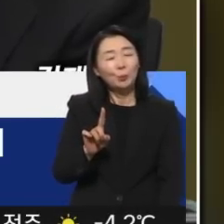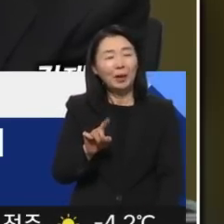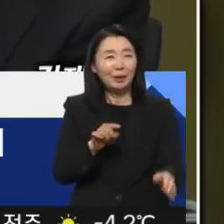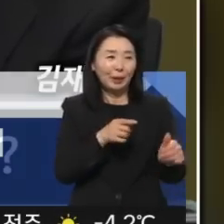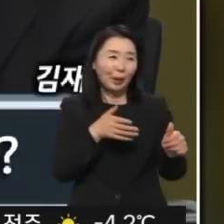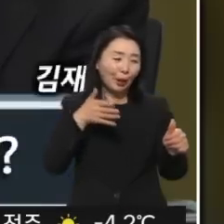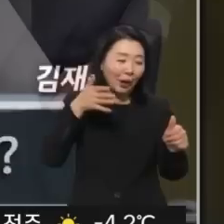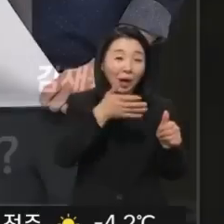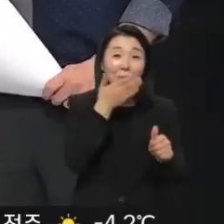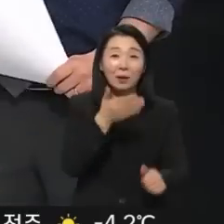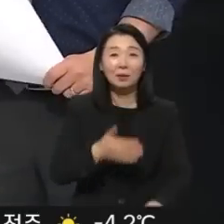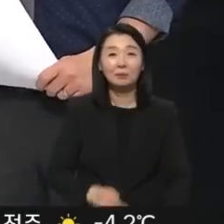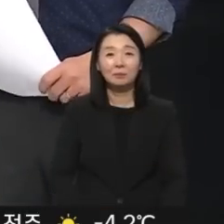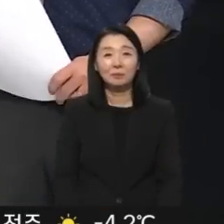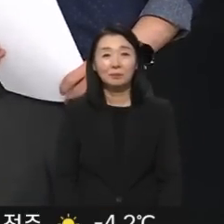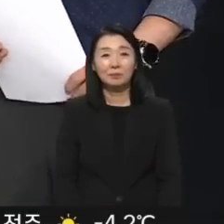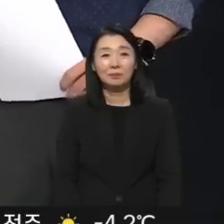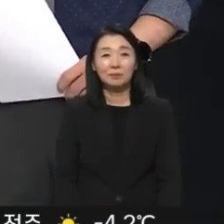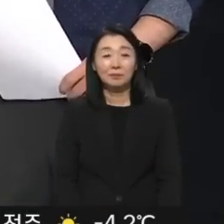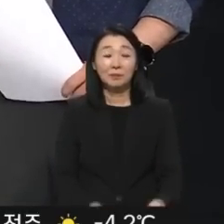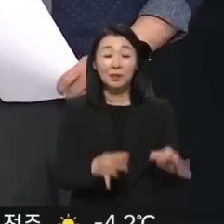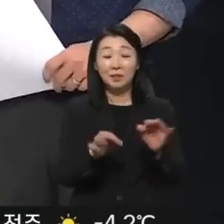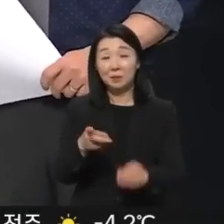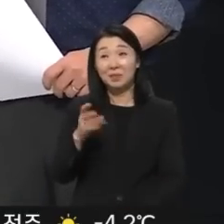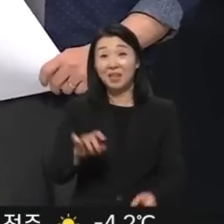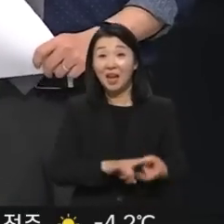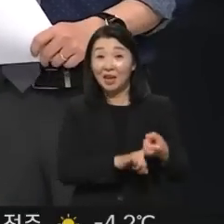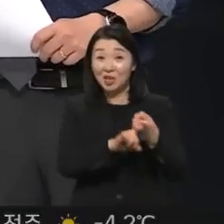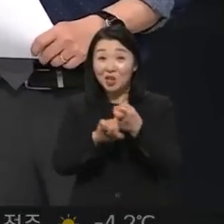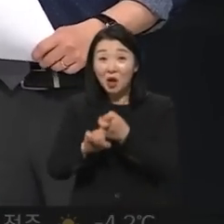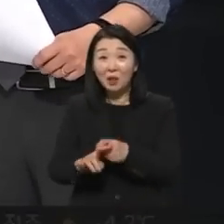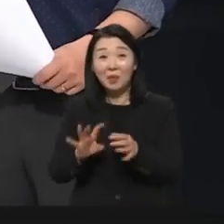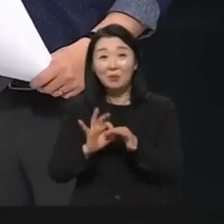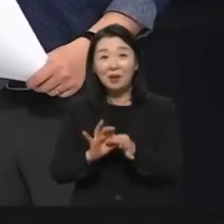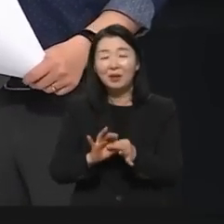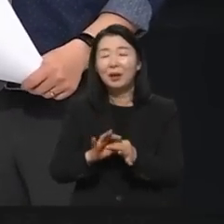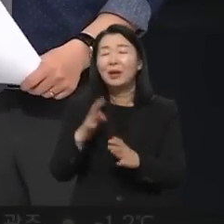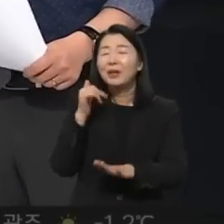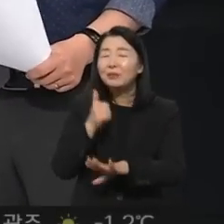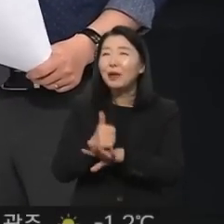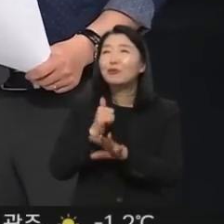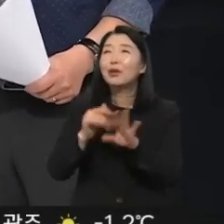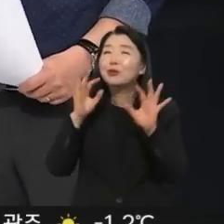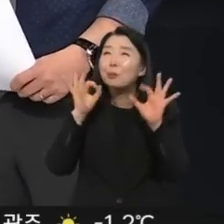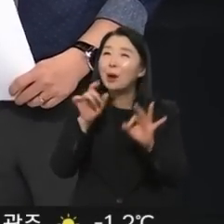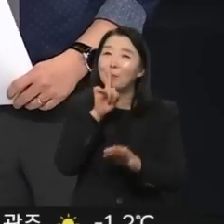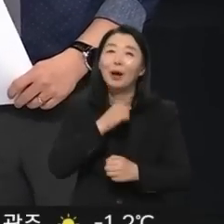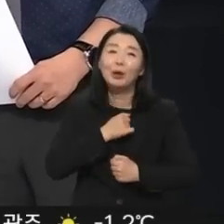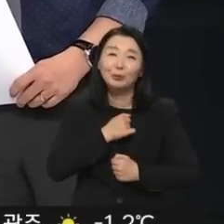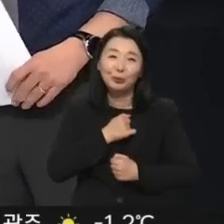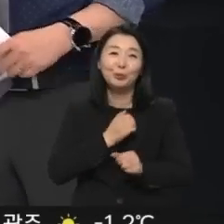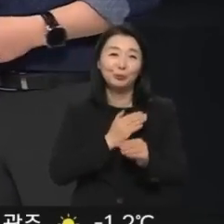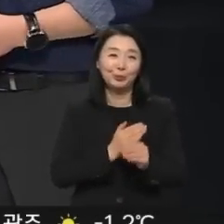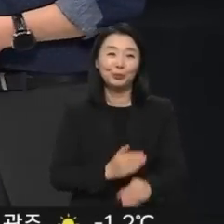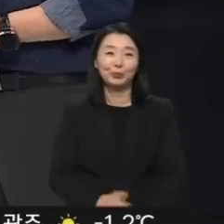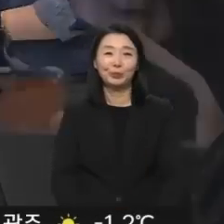있죠. 김장 연대설에 장 의원은 차차 부자며 일단은 말을 아꼈었는데요.